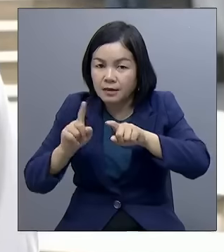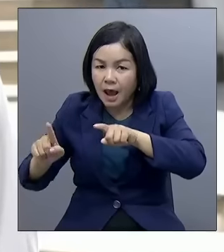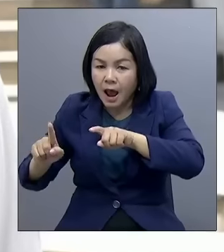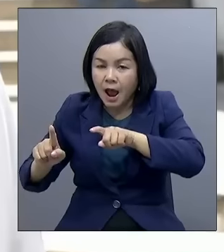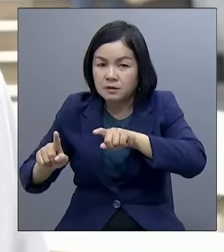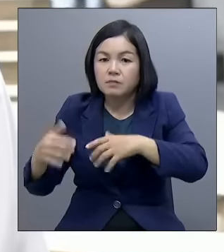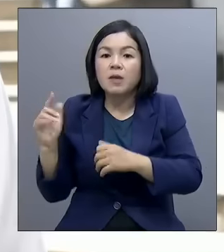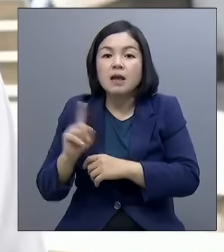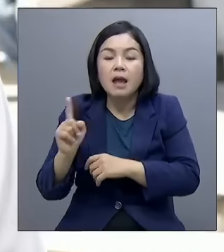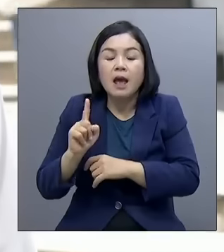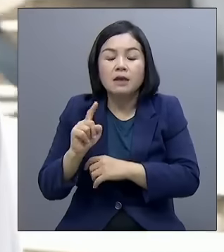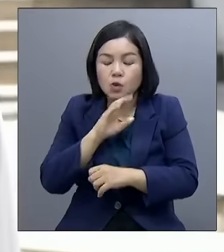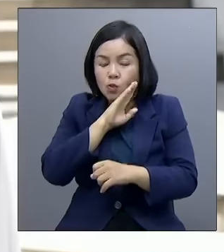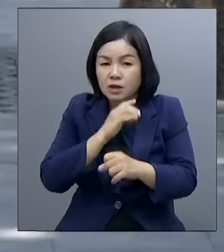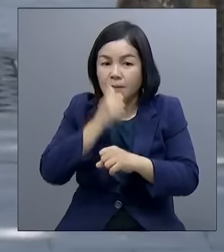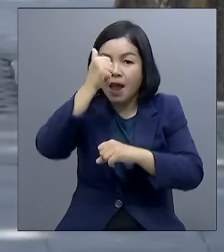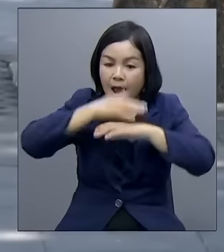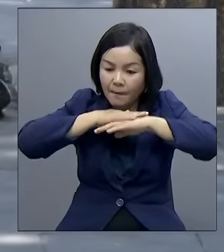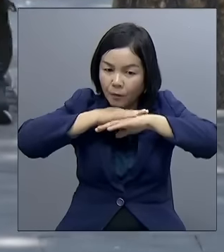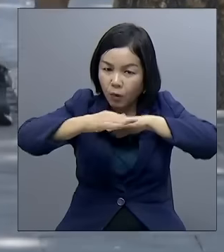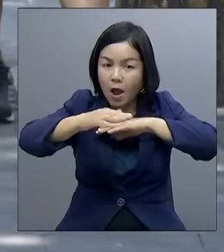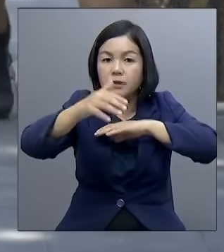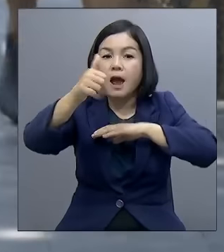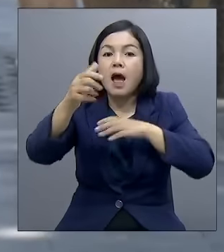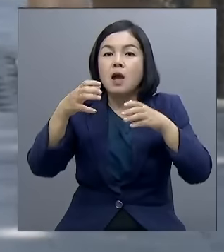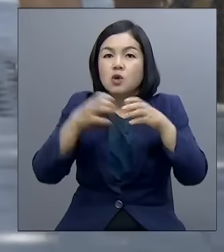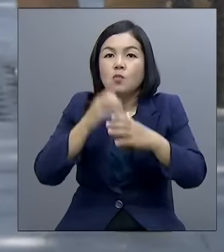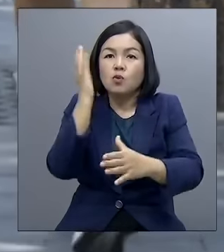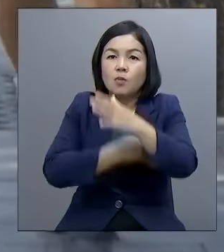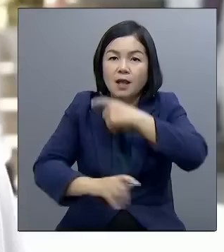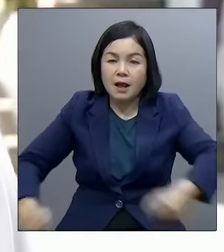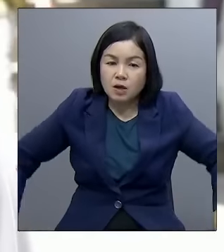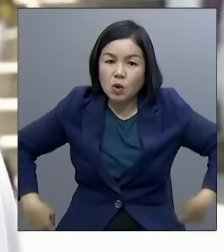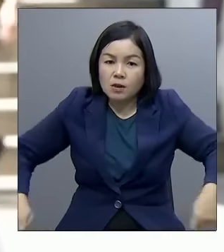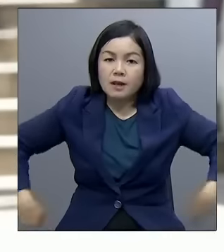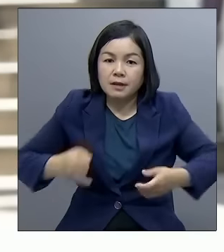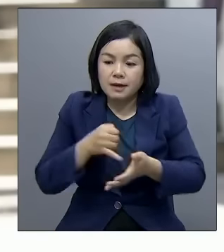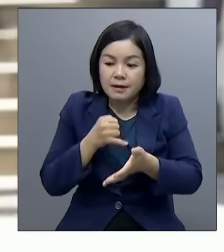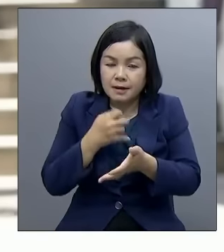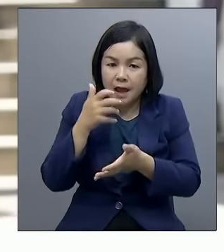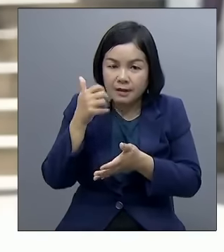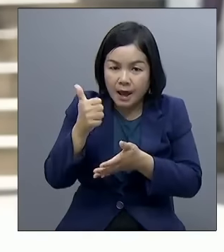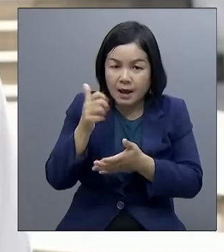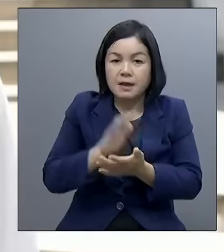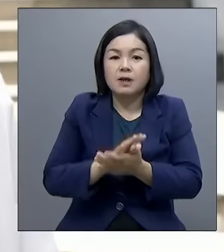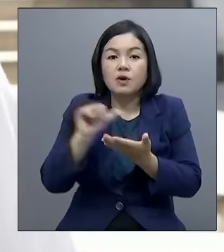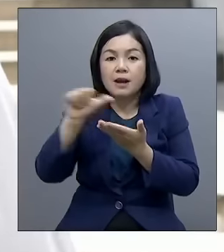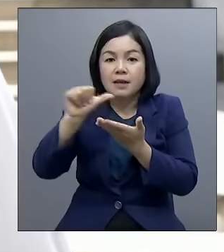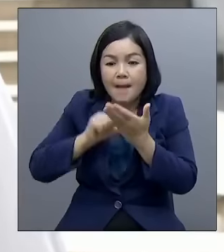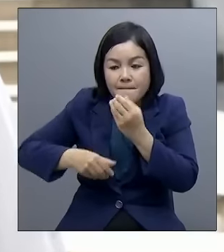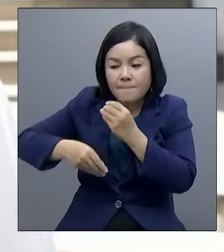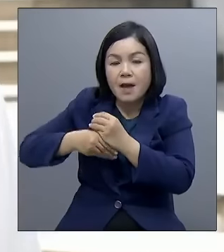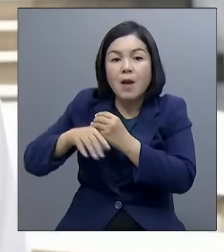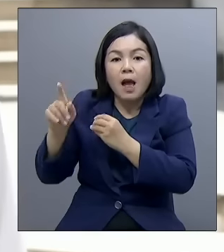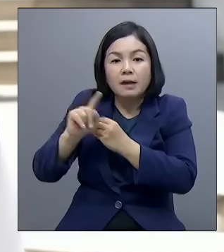ถ้าทำได้นี่คือจะทำให้เสมอกันไปเลยเพื่อสำหรับกลุ่มผู้พิการรถเข็นอะไรประมาณนี้ครับในส่วนที่ปรับปรุงเพิ่มเติมเนี่ยเนื่องจากถนน